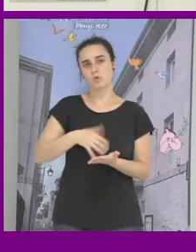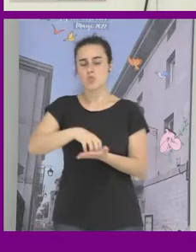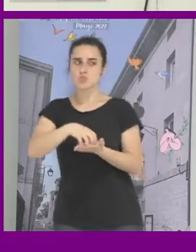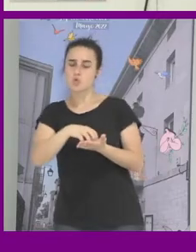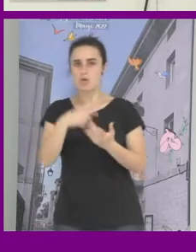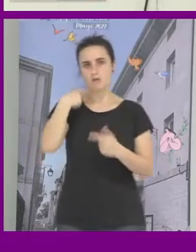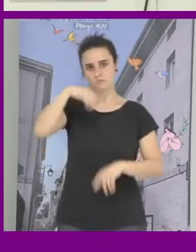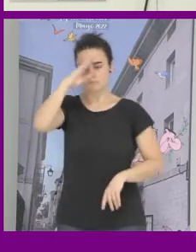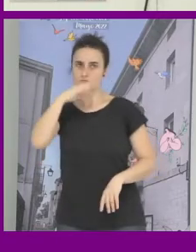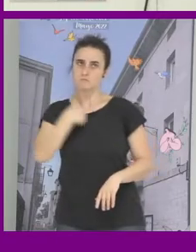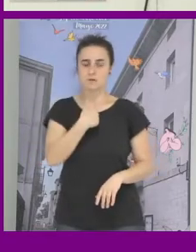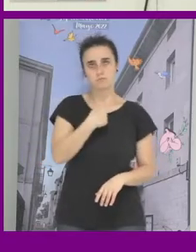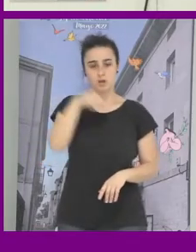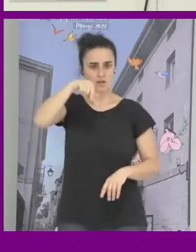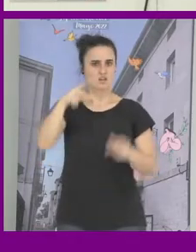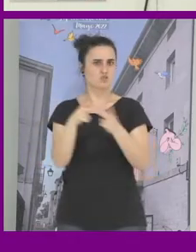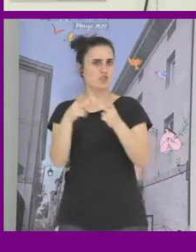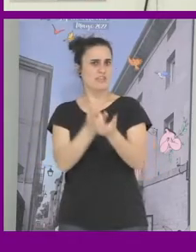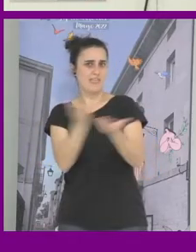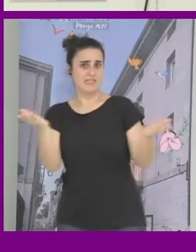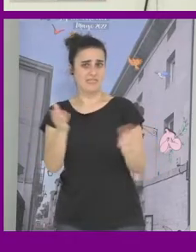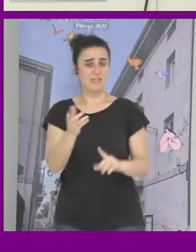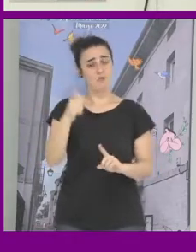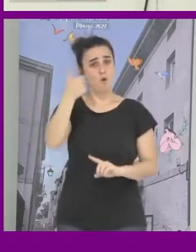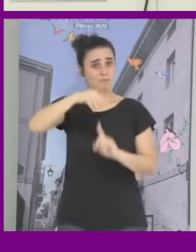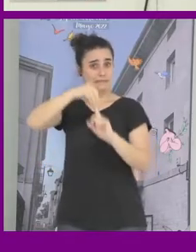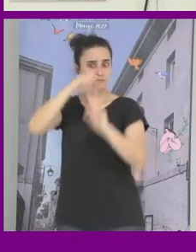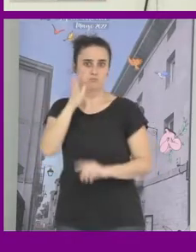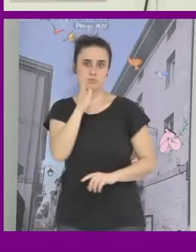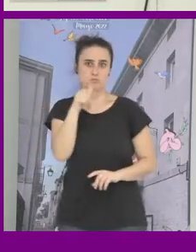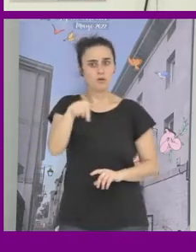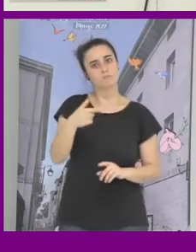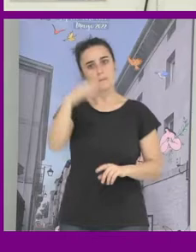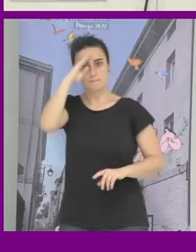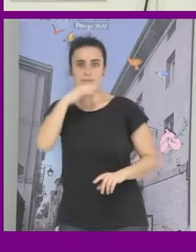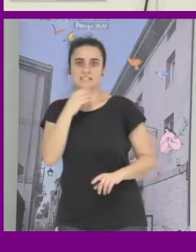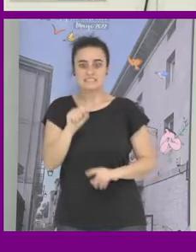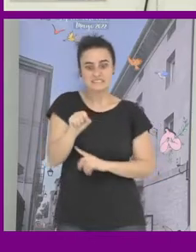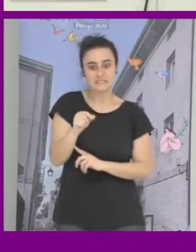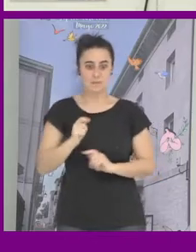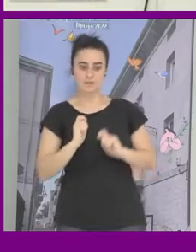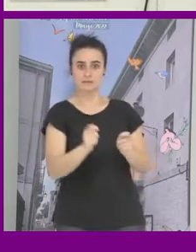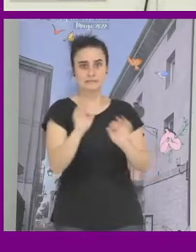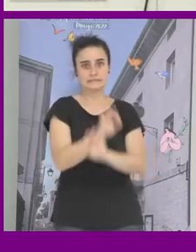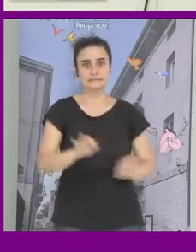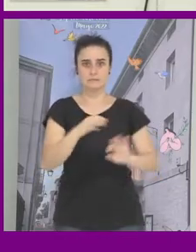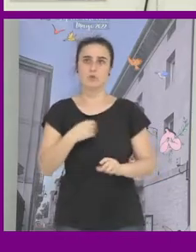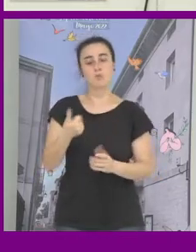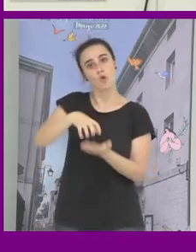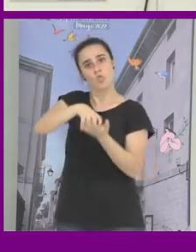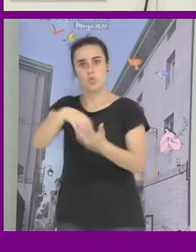du, ba, jendarte patriarkal honetan aita delako, ba, lotura biologikoa duena. Bai,